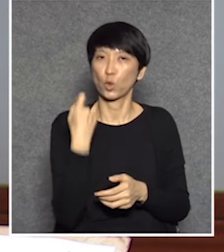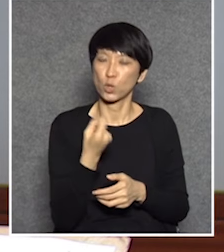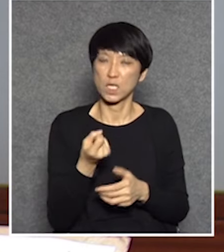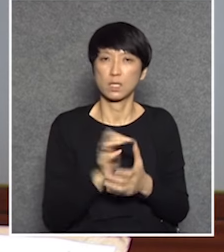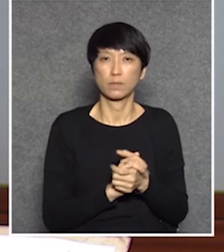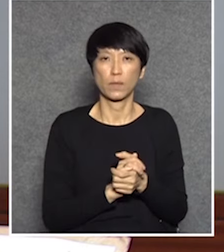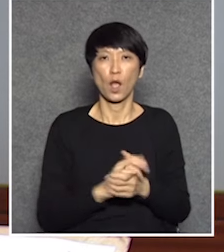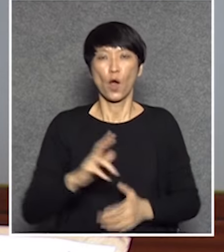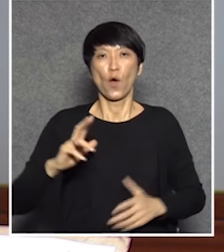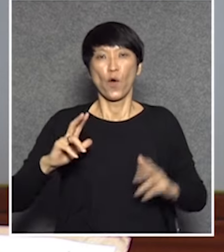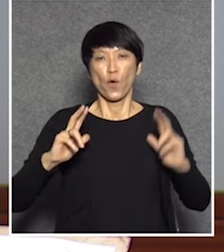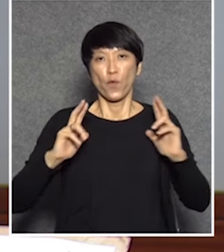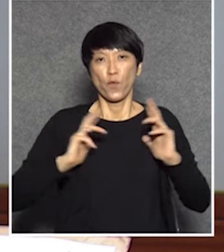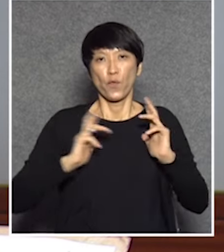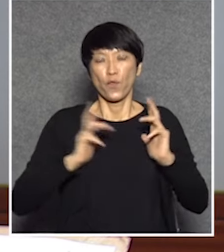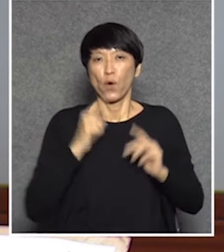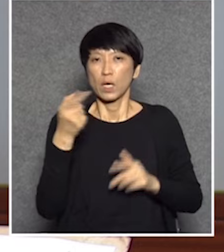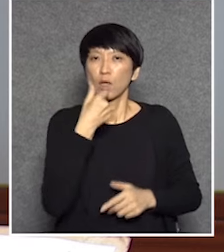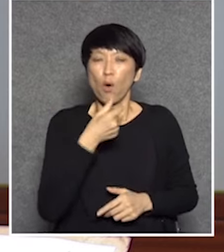福分去享受你嗰啲口水啊，哥。